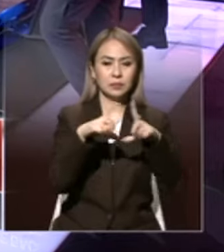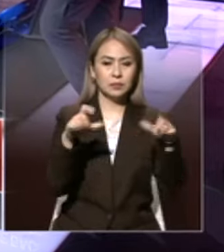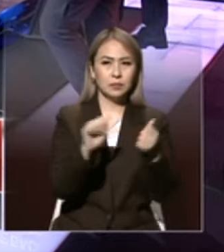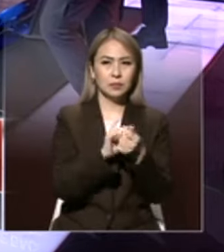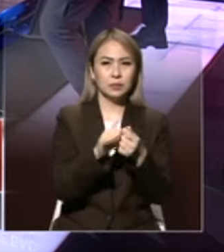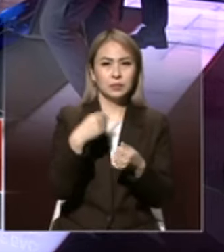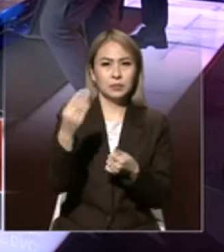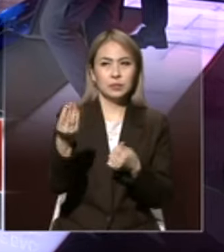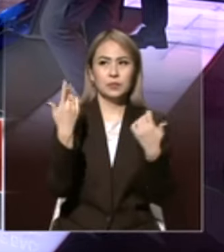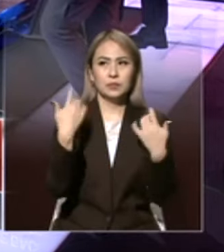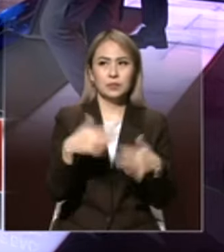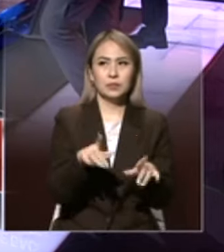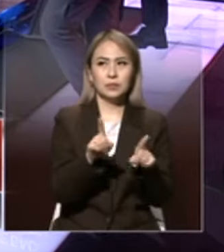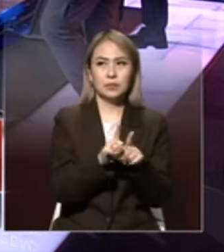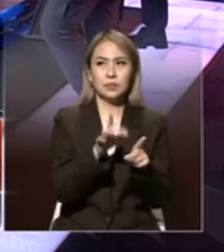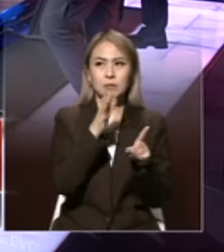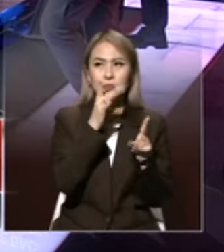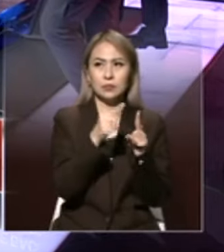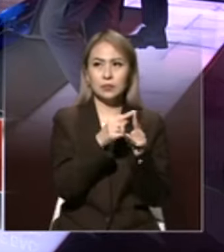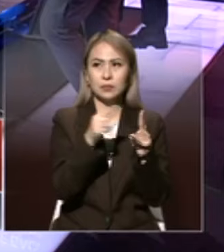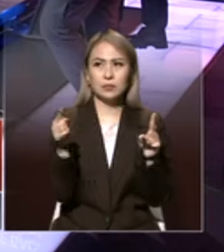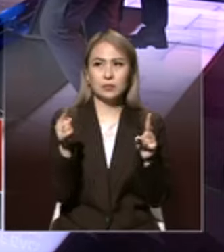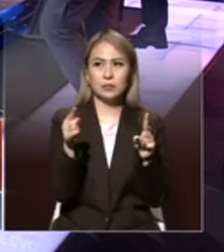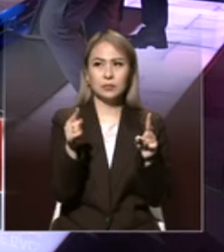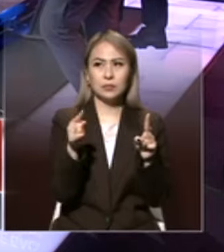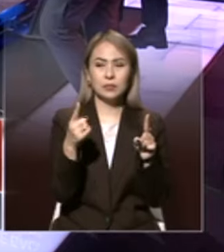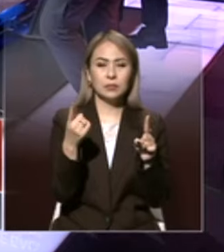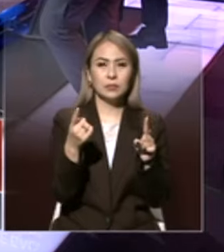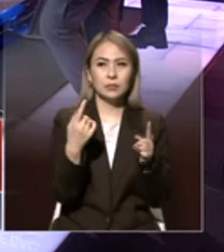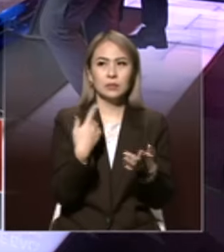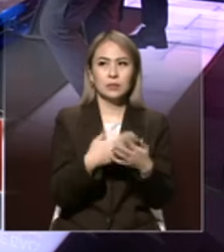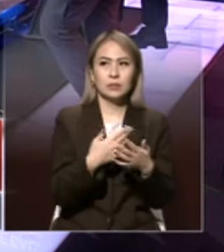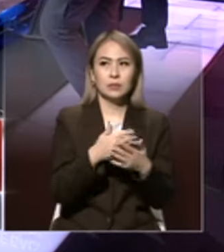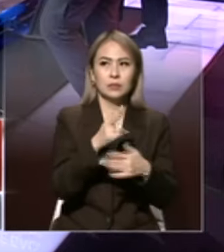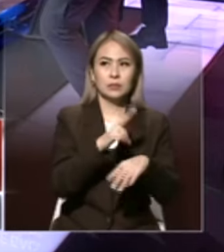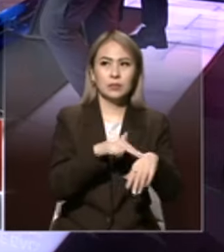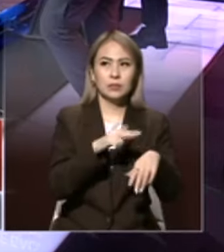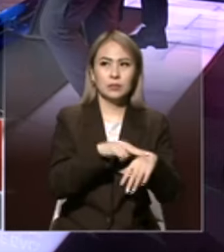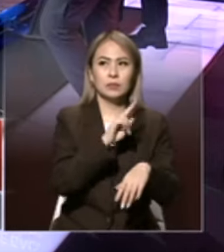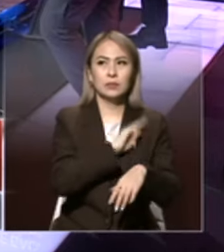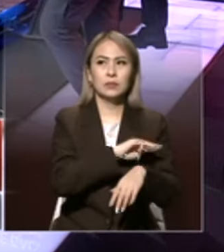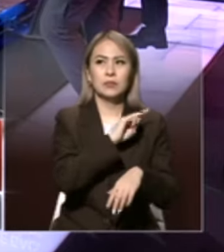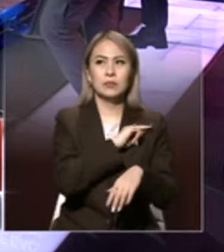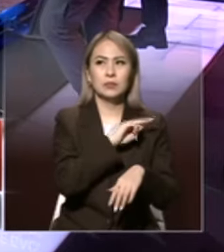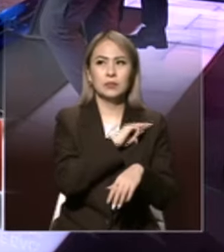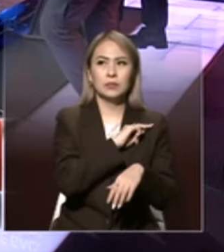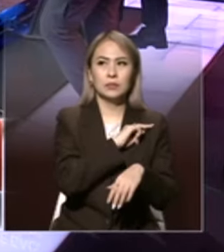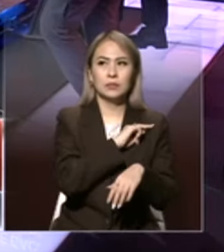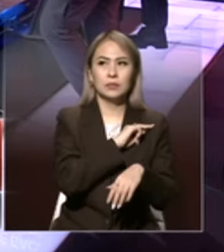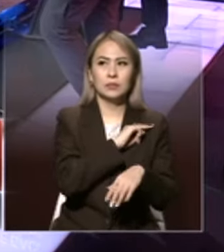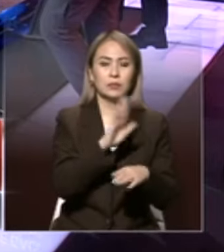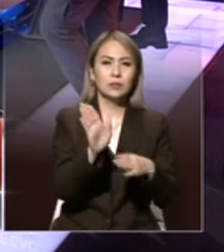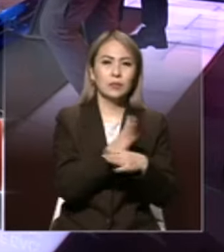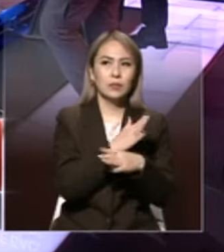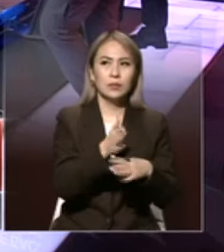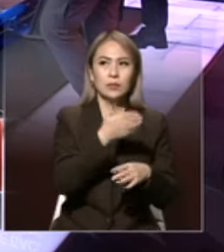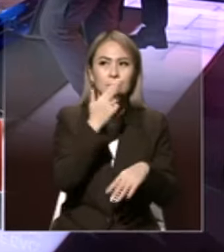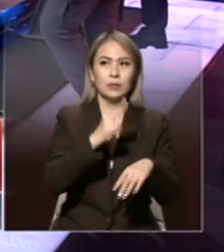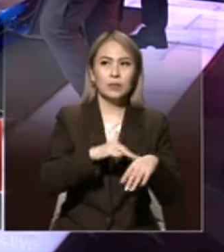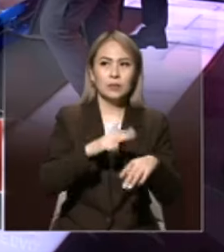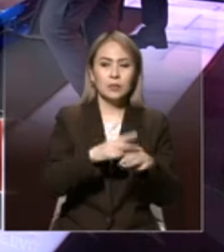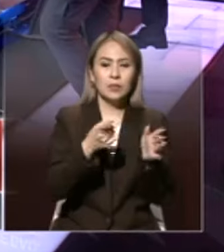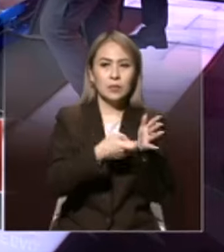берді қолына, жақсы бір уақыты болса, бір шай ішіп кетеді. Полиция қызметкер, бізде жедел уәкілдер жоқ, полиция